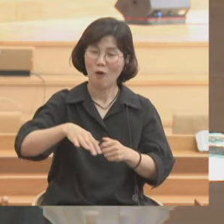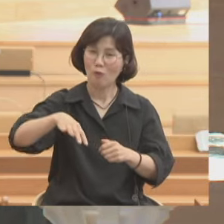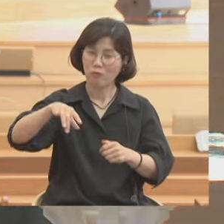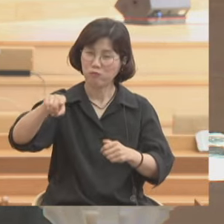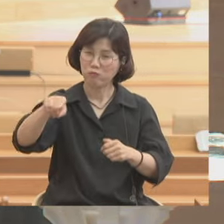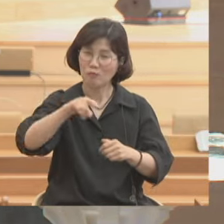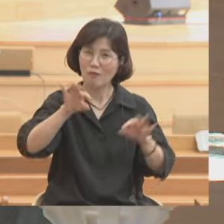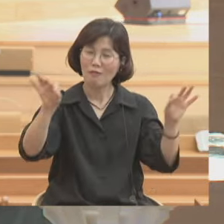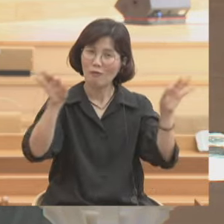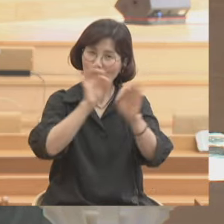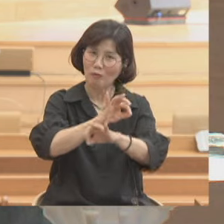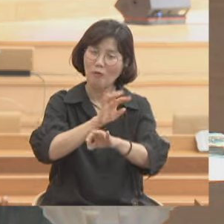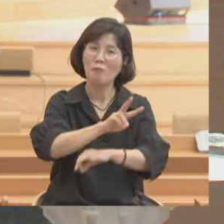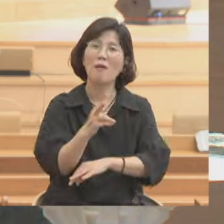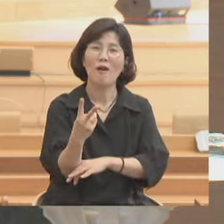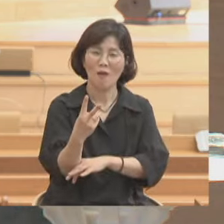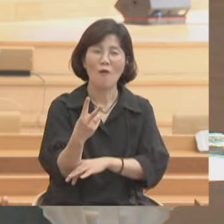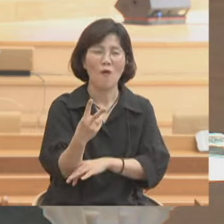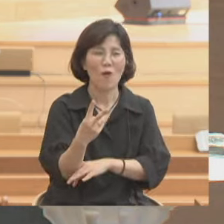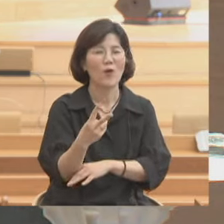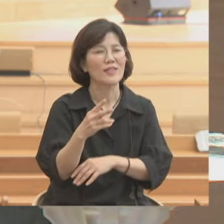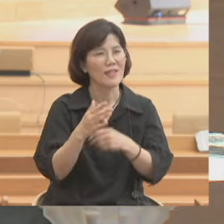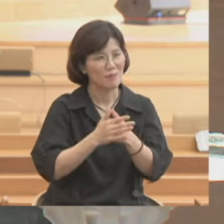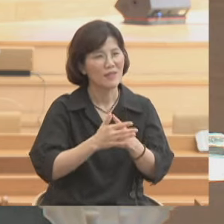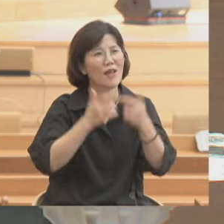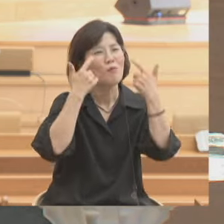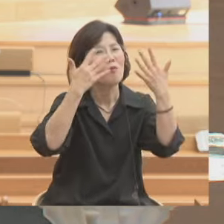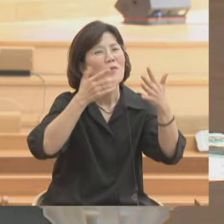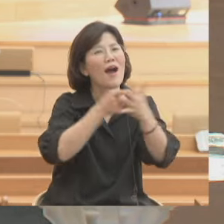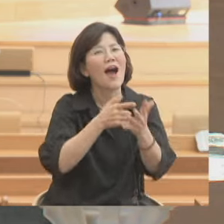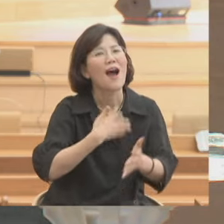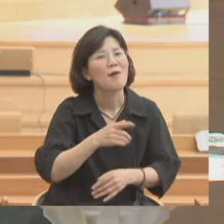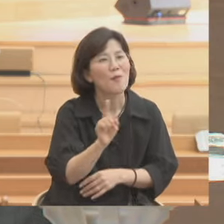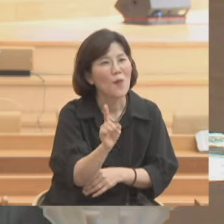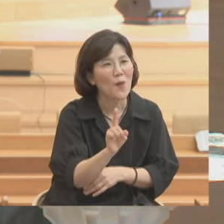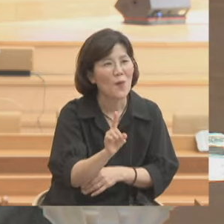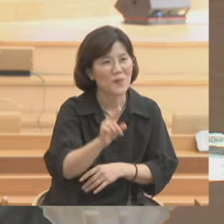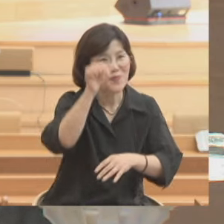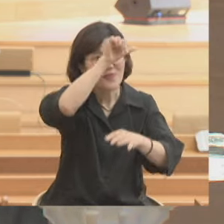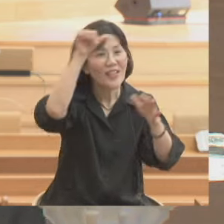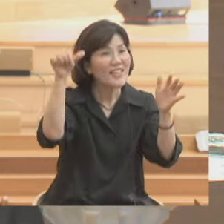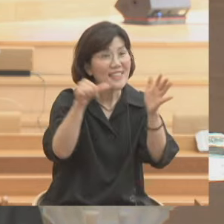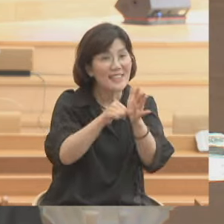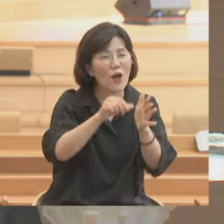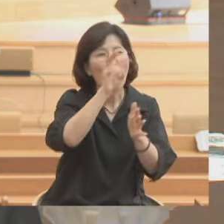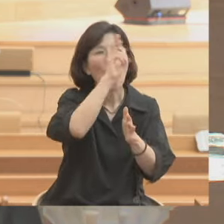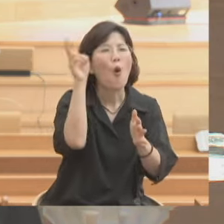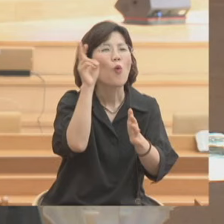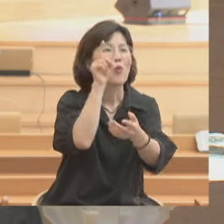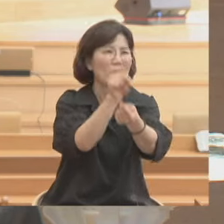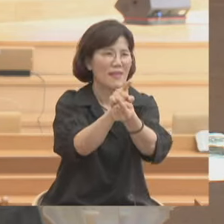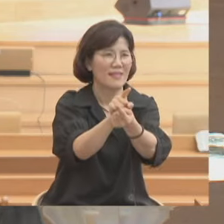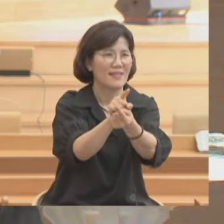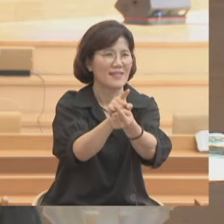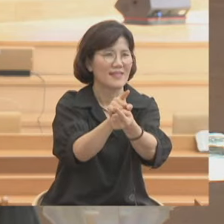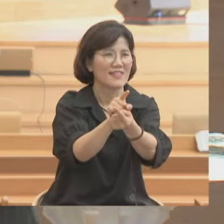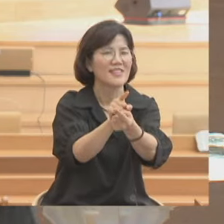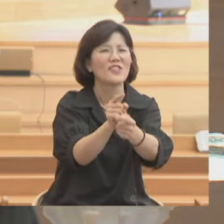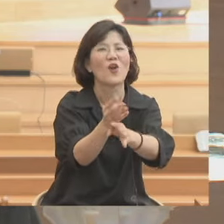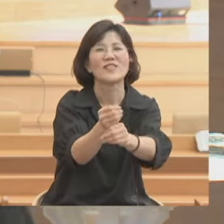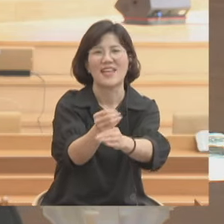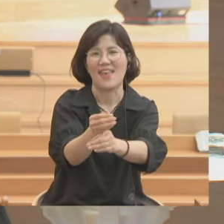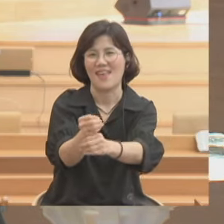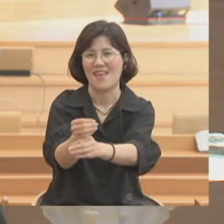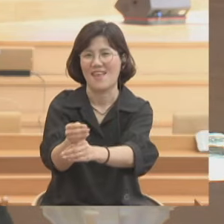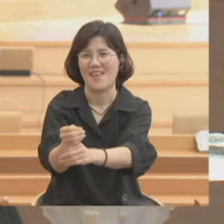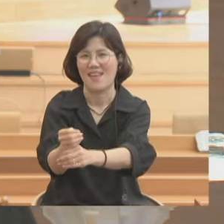수요자로 뒤바뀌게 된 거예요. 여기서 분명히 알수 있는 것이 뭐냐? 인생의 오후를 맞이하면 어떤 때인가라는 걸알